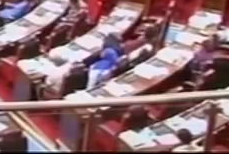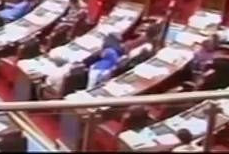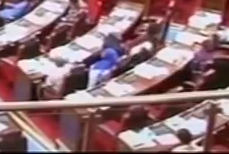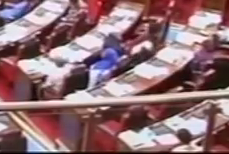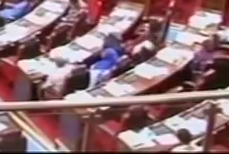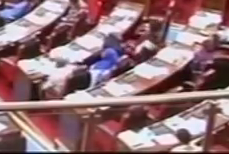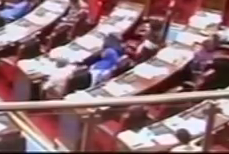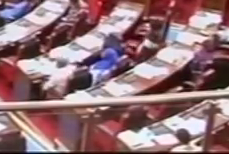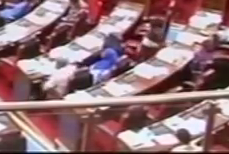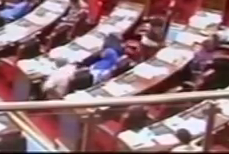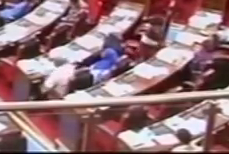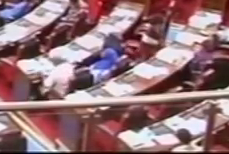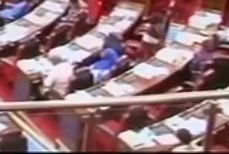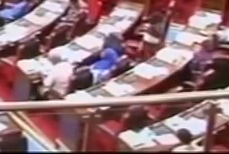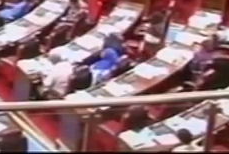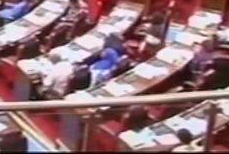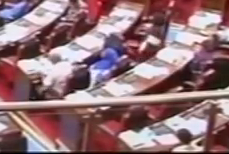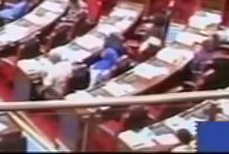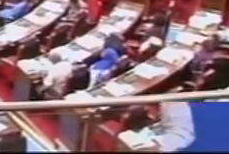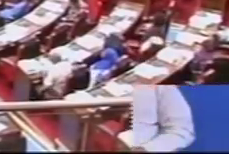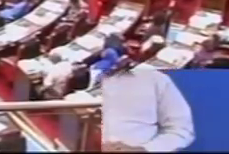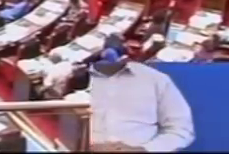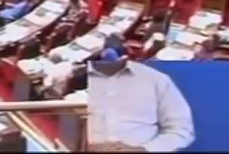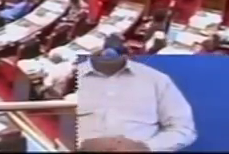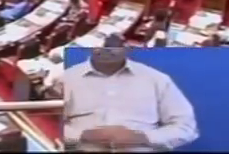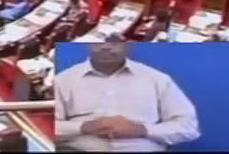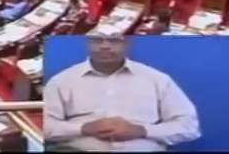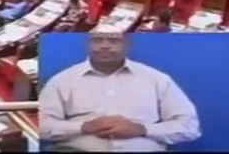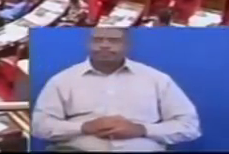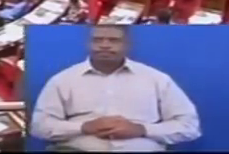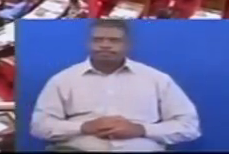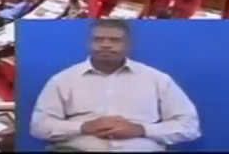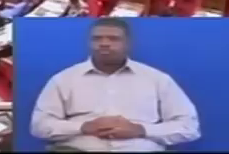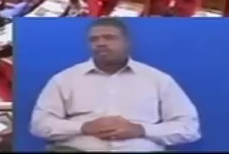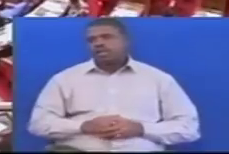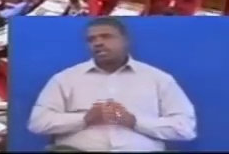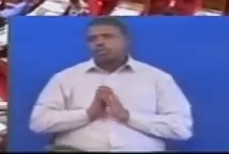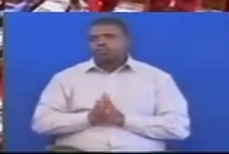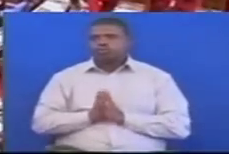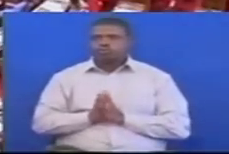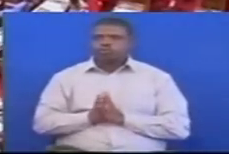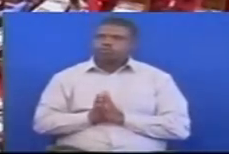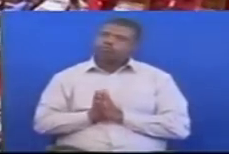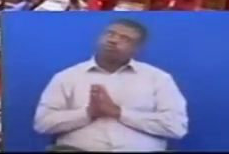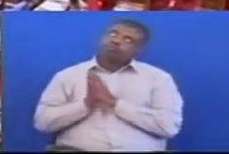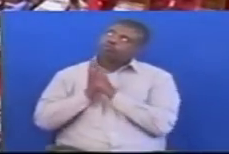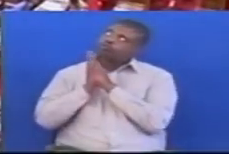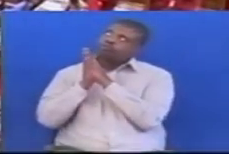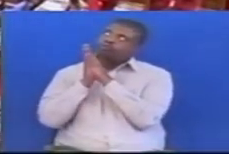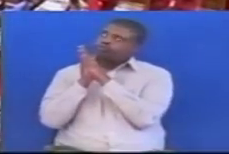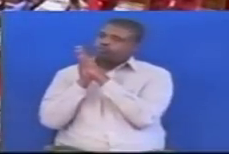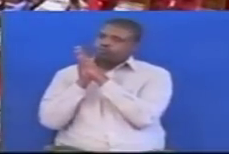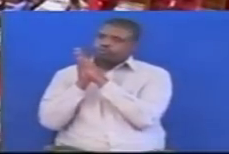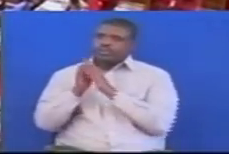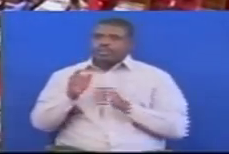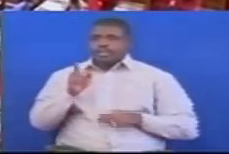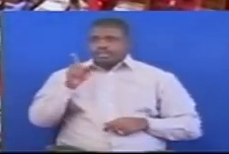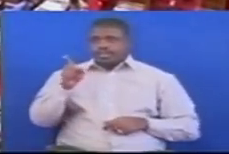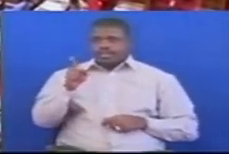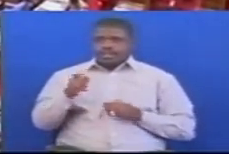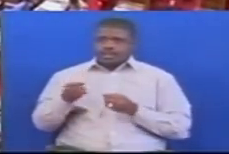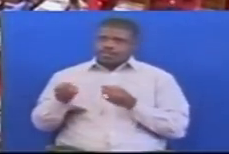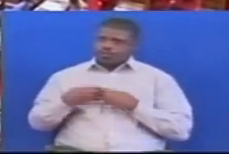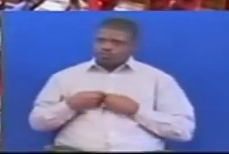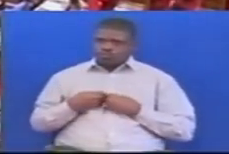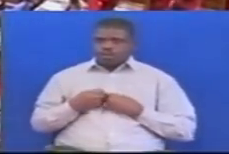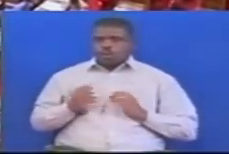Nipe nafasi. Awali ya yote ningependa kumshukuru Mwenyezi Mungu mwingi wa rehema yeye ambaye ametupa zawadi